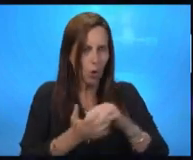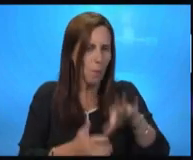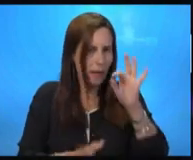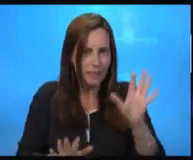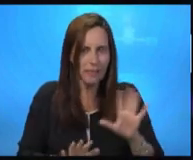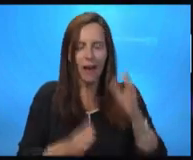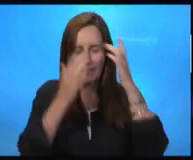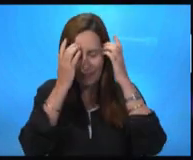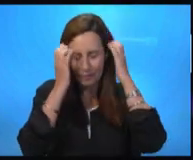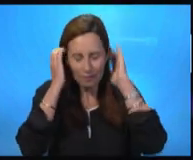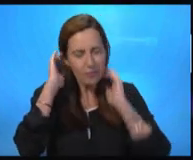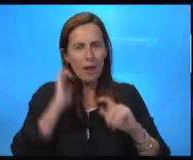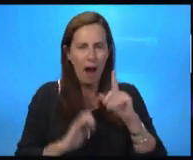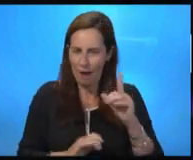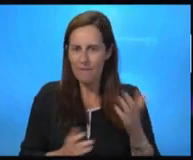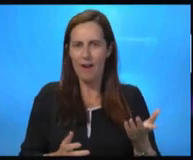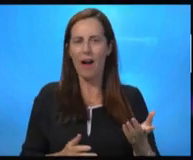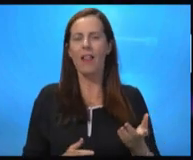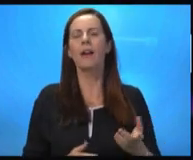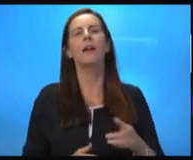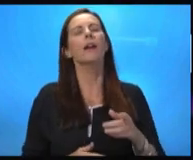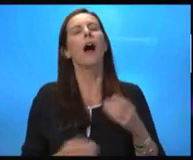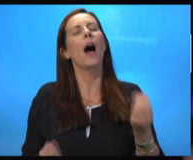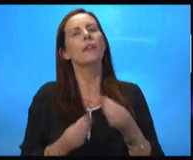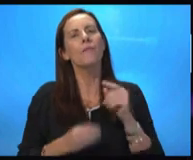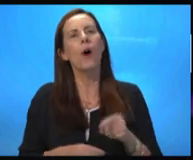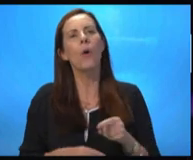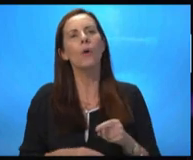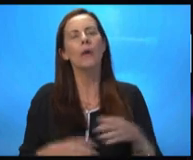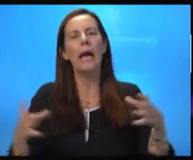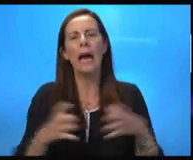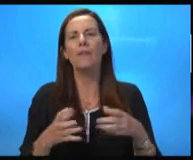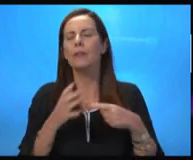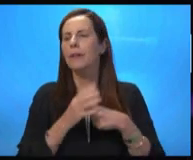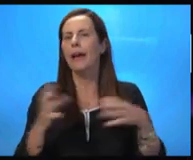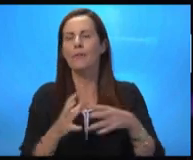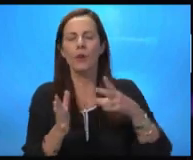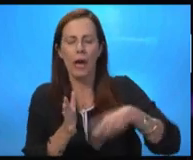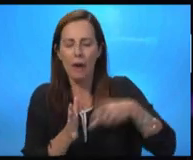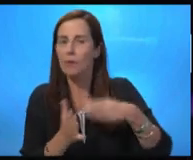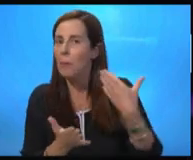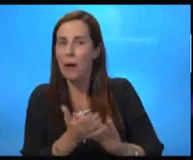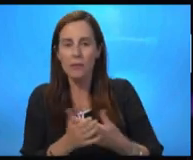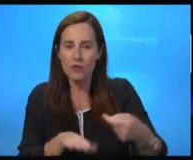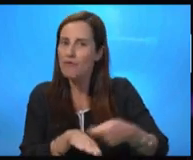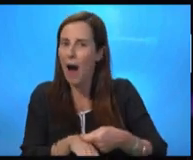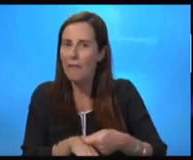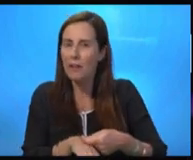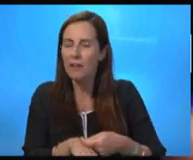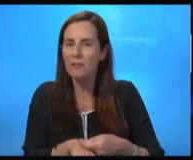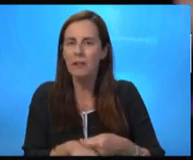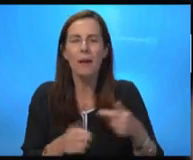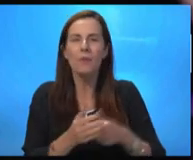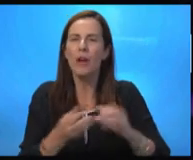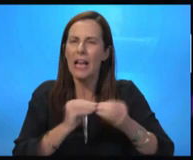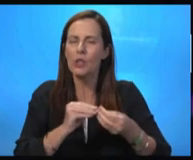התחקיר. כן. אבל הנקודה היא שחברות כמו חברות הרכבת מציעים לך לשים את השבב הזה כדי לחסוך,